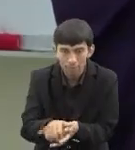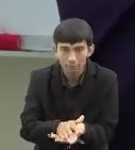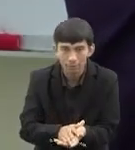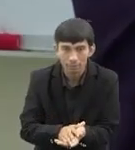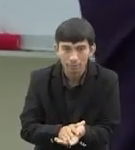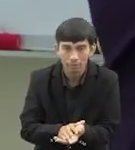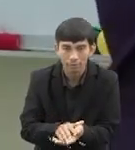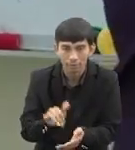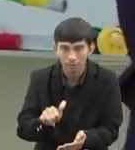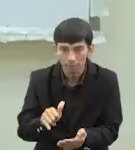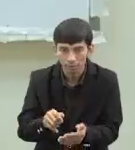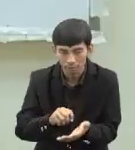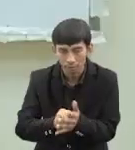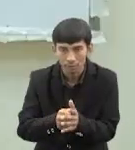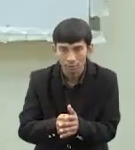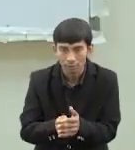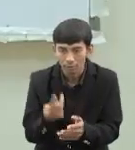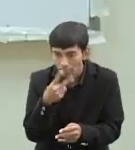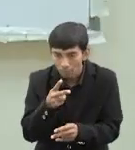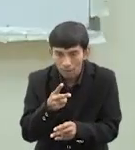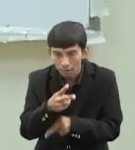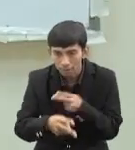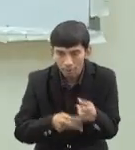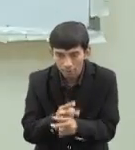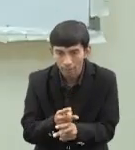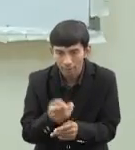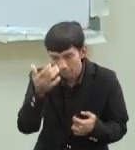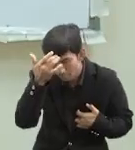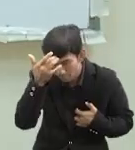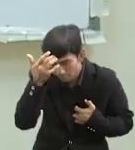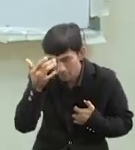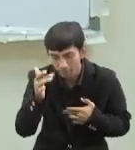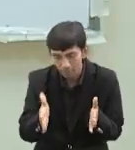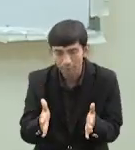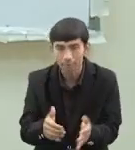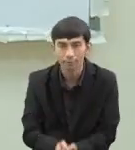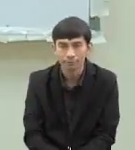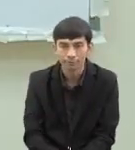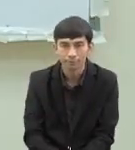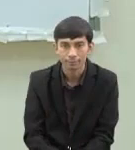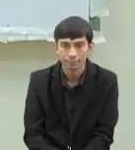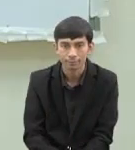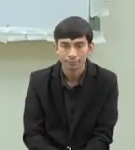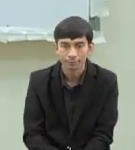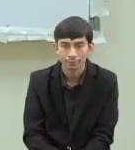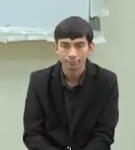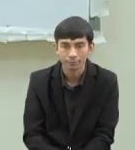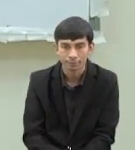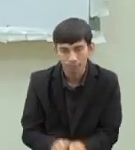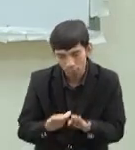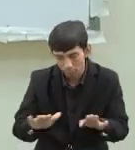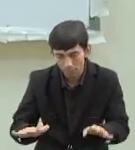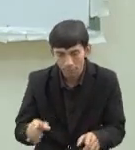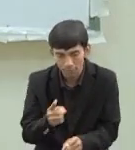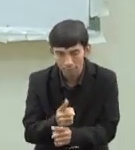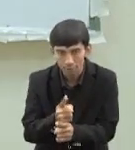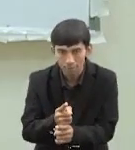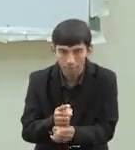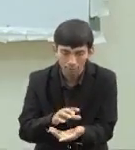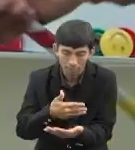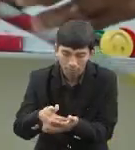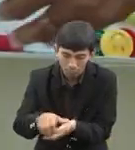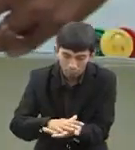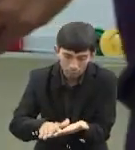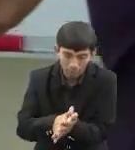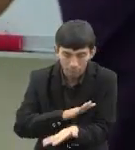bê đáy là mơ thai nệ chùm ngư chả bà sân bà con chọp nông ca mơ thai nệ chùm ngư con trở tái liên sầm át đáy phong